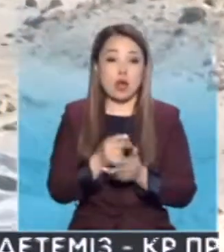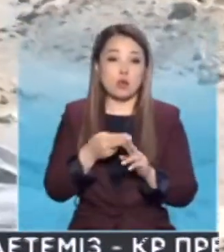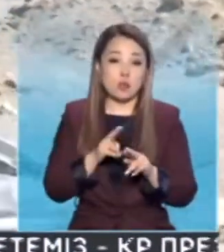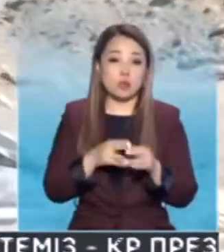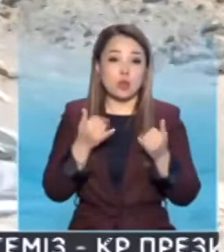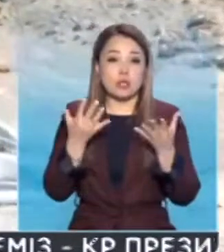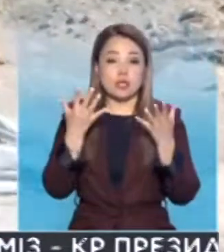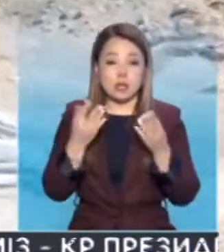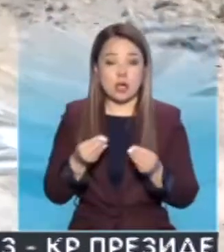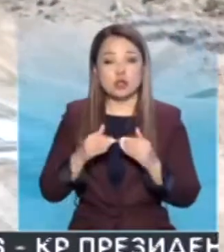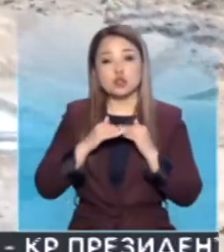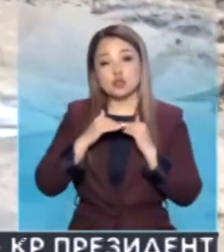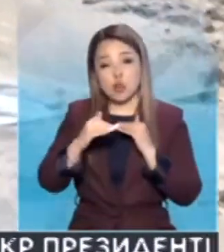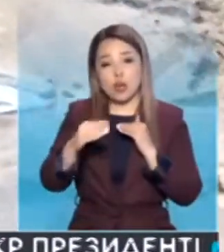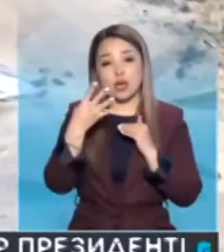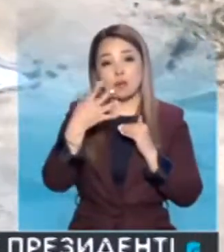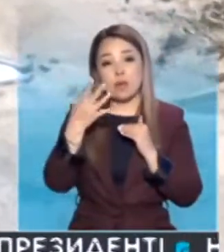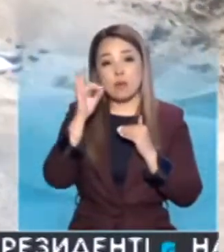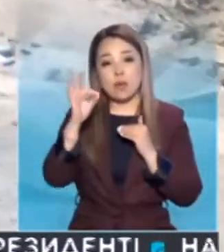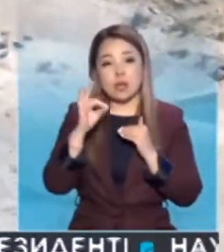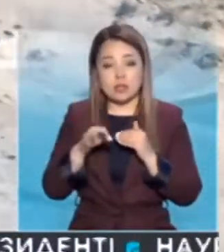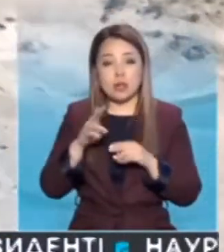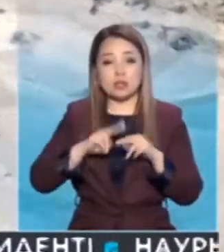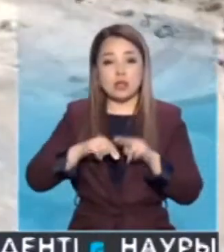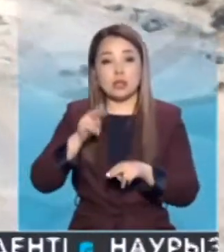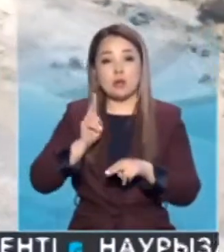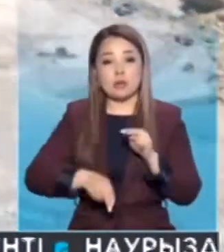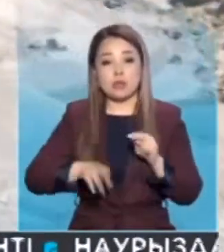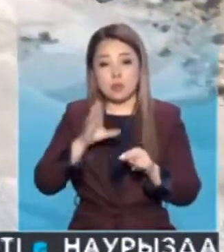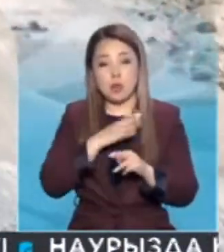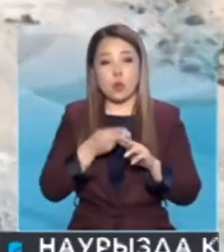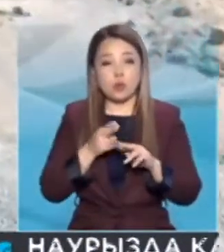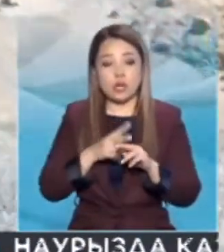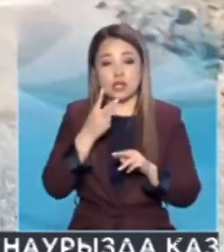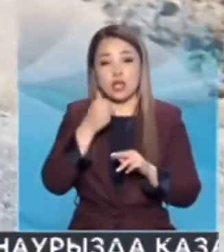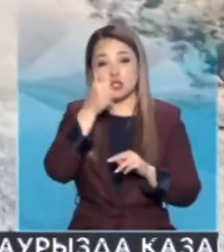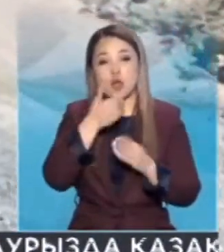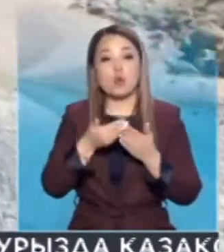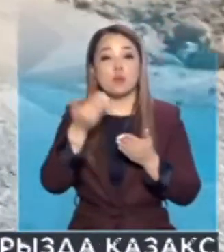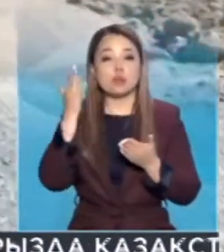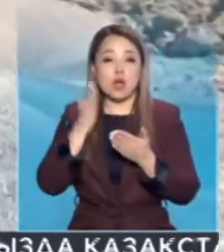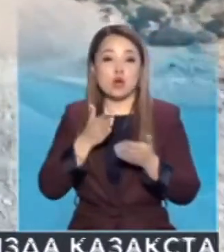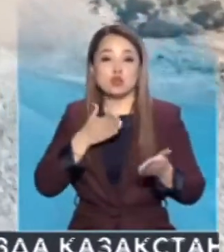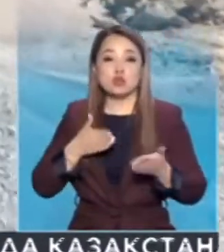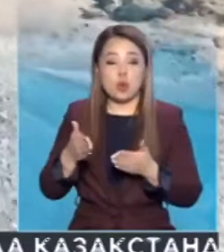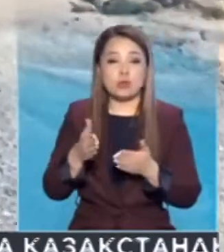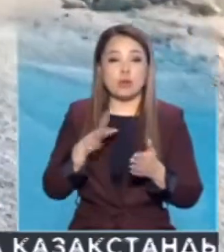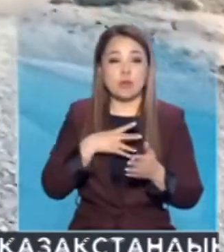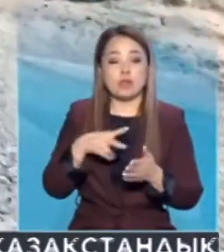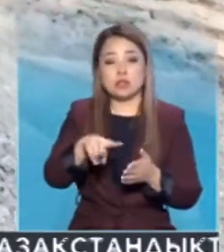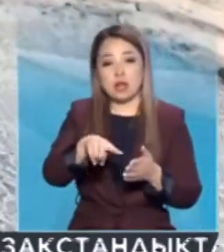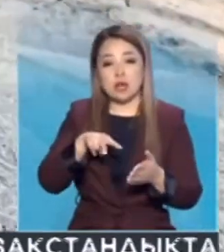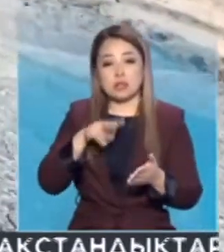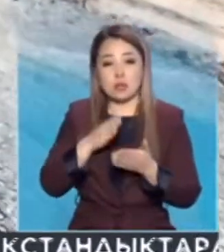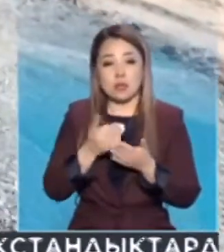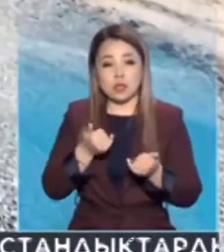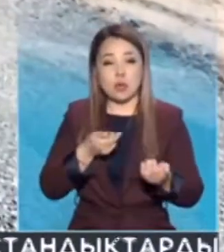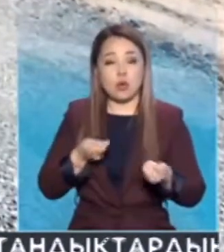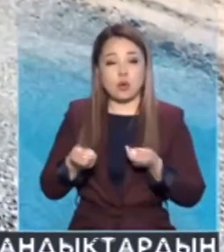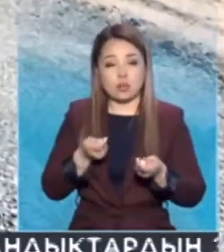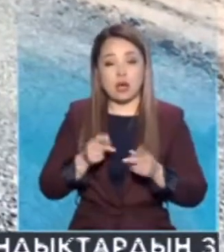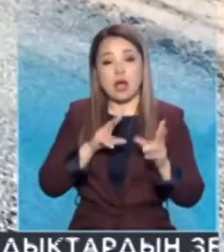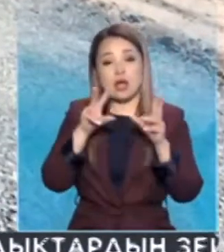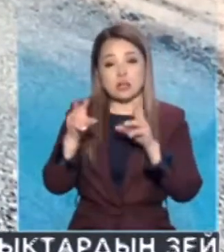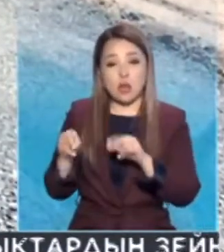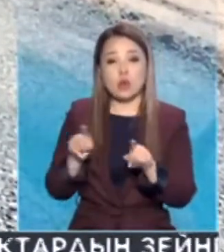бүгінде күре жолдың 45% ғана салынып біткен. Тіпті осыдан 2 жыл бұрын жолдың қос жолағы қозғалыс үшін тапсырылады деген